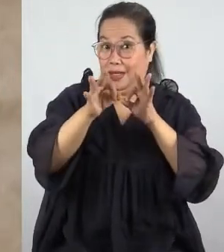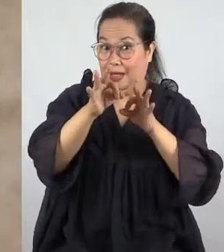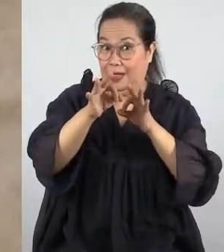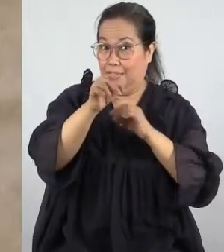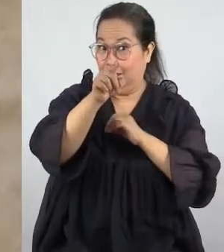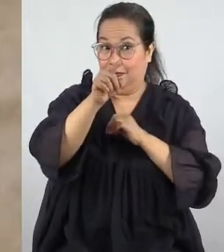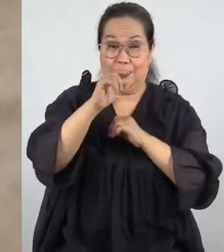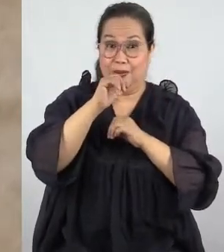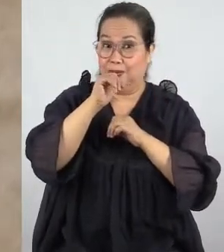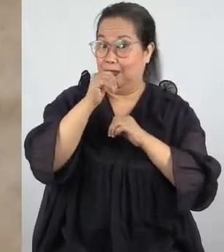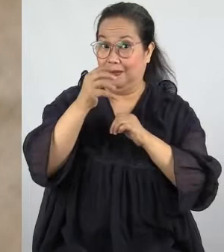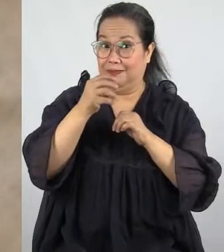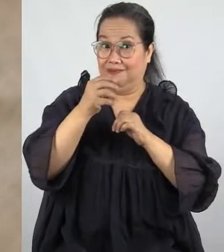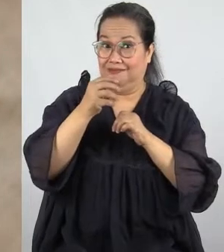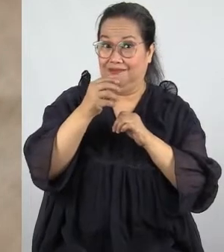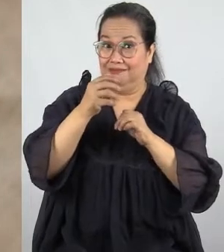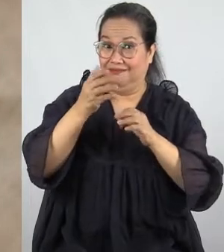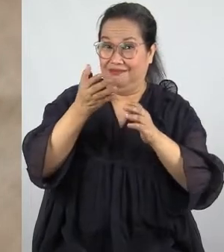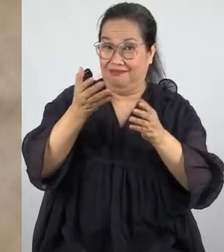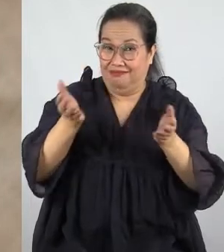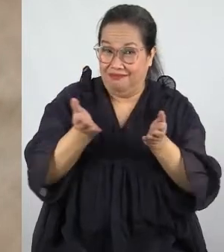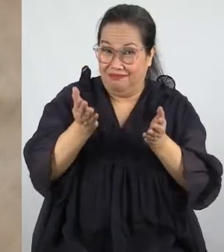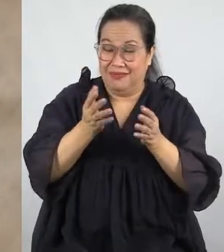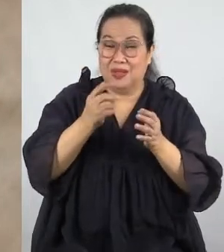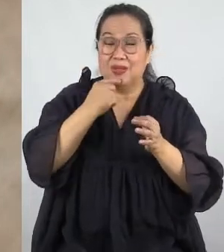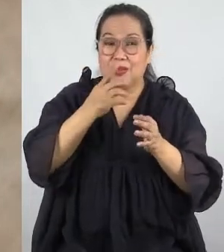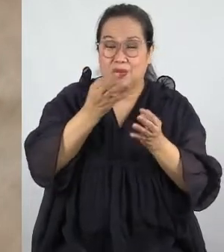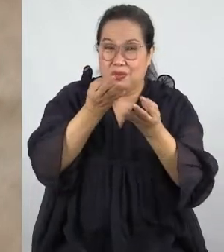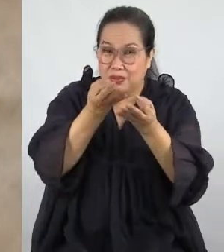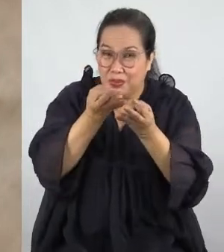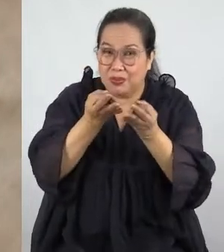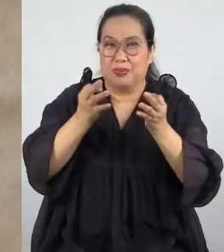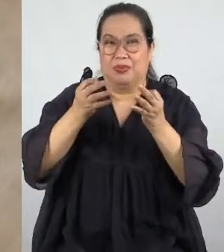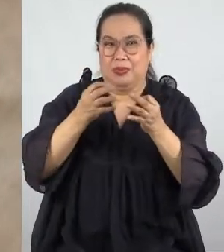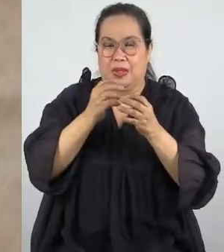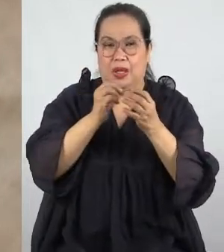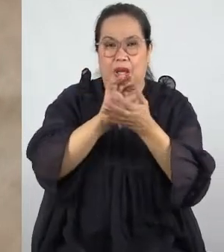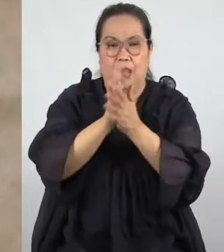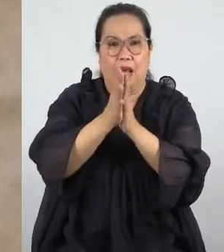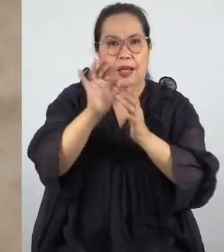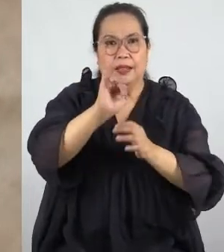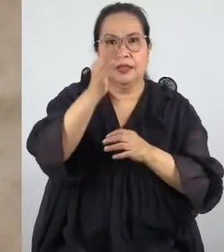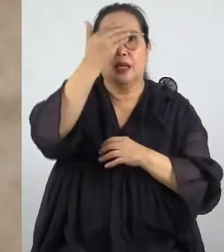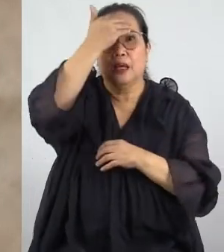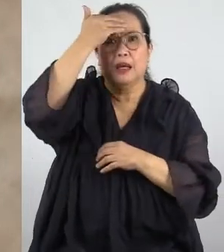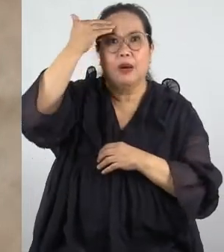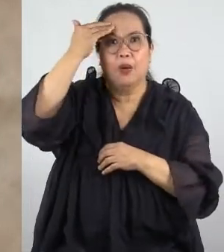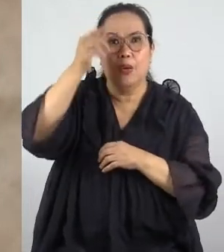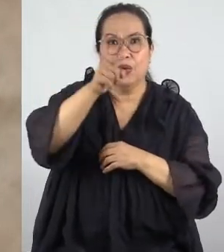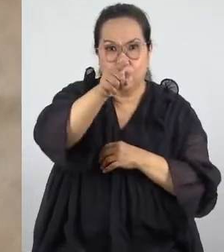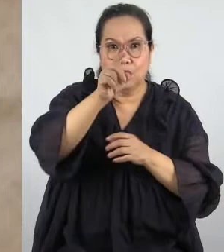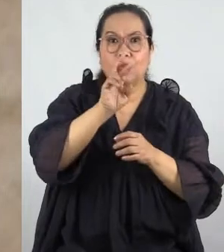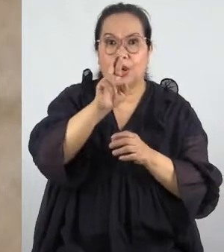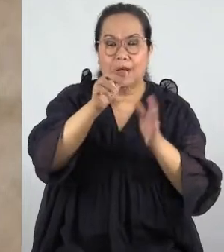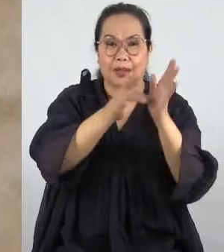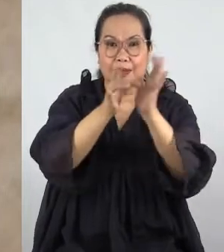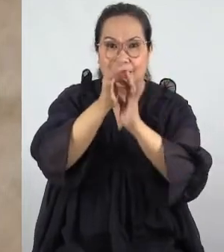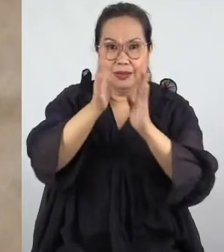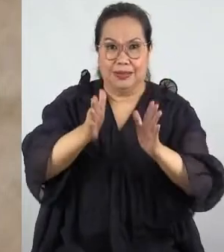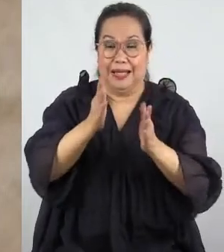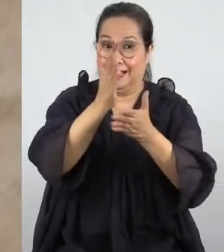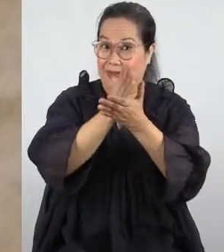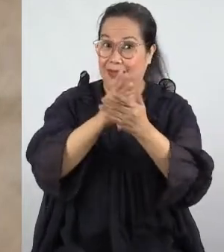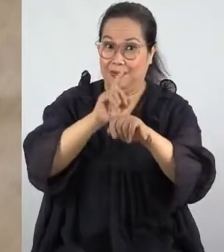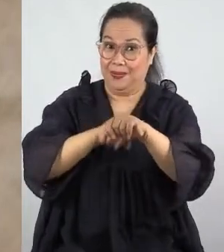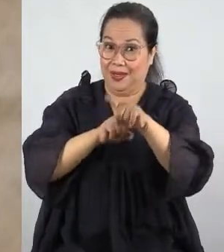nyo pinagyayaman yung mga katangiang yon sa buhay ninyo, parang nakakalimutan nyo na kayo'y Kristiyano. Hindi ba